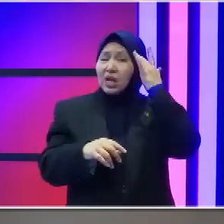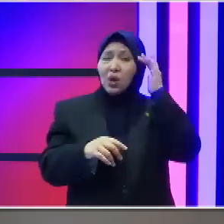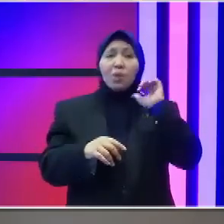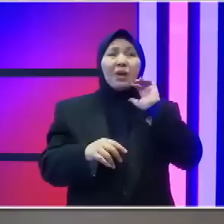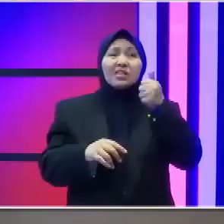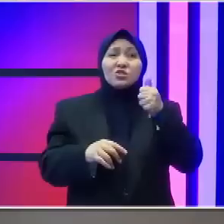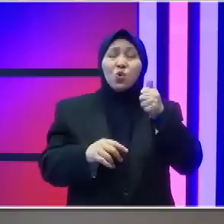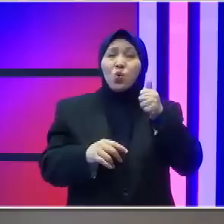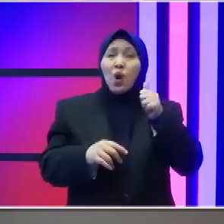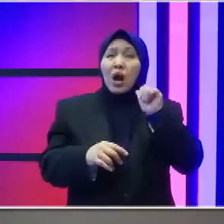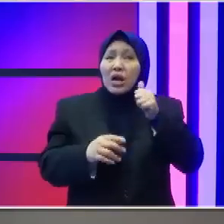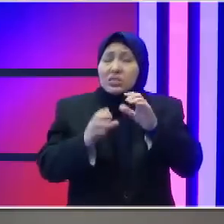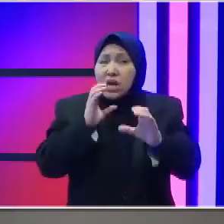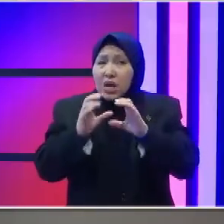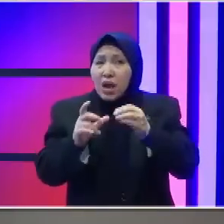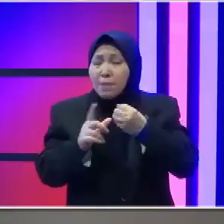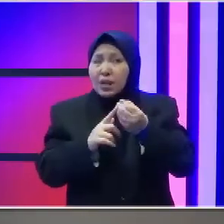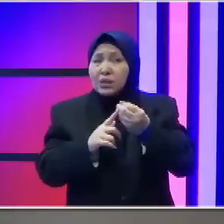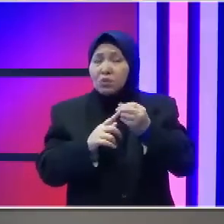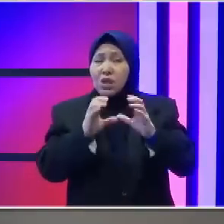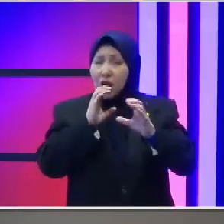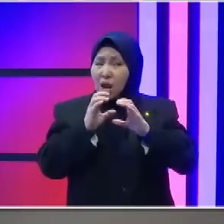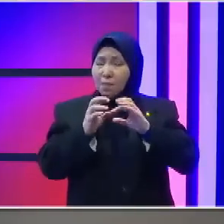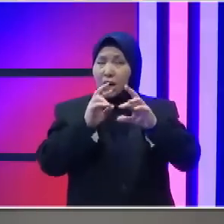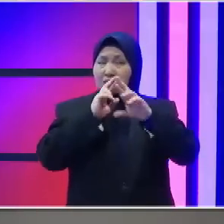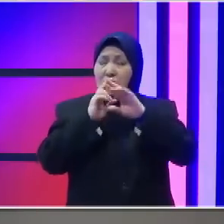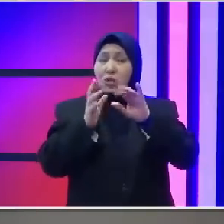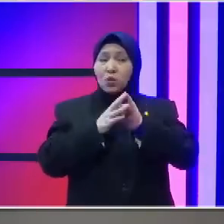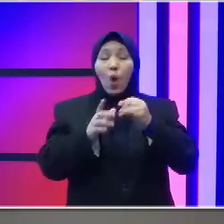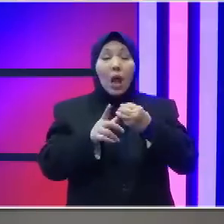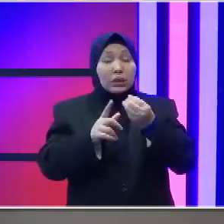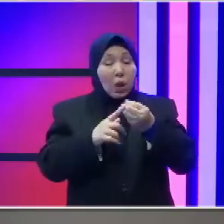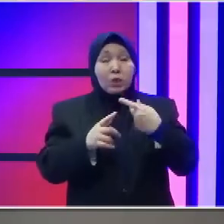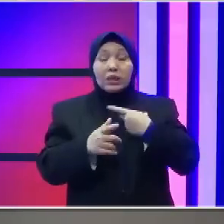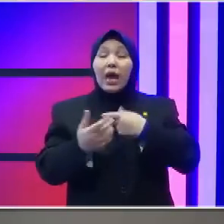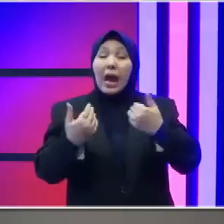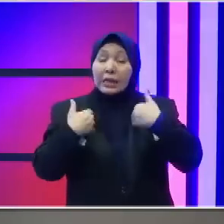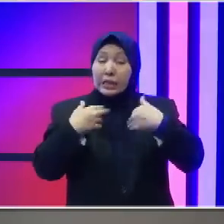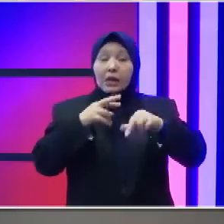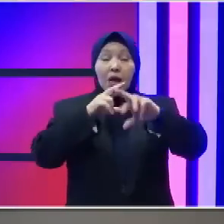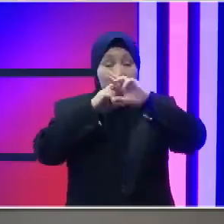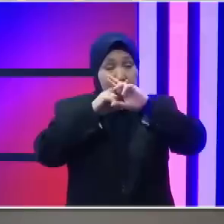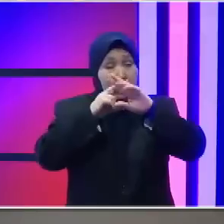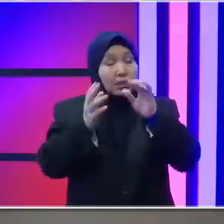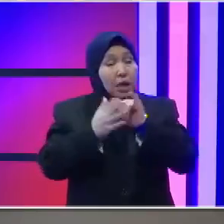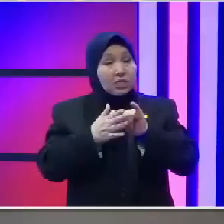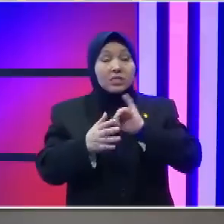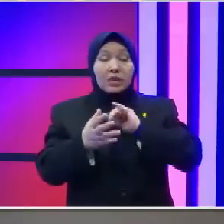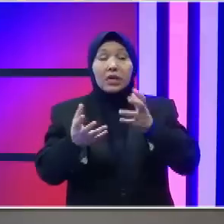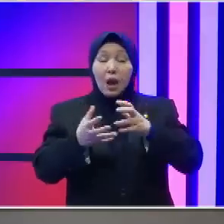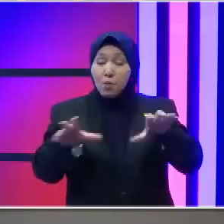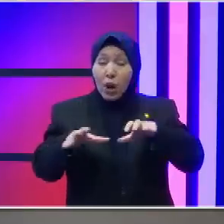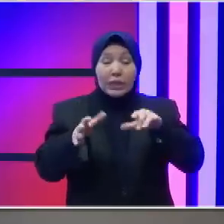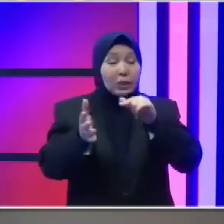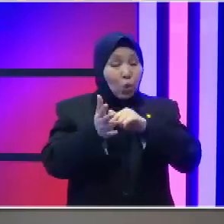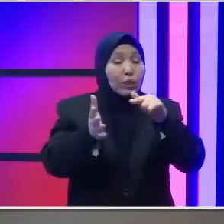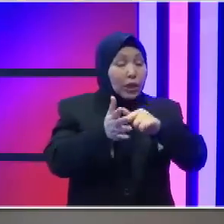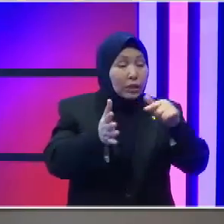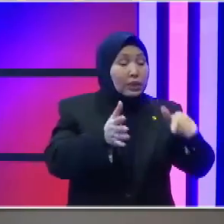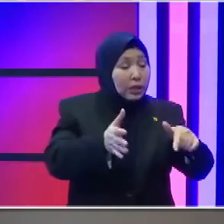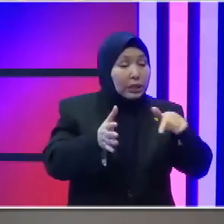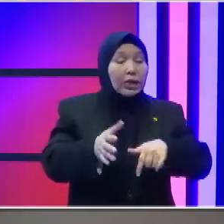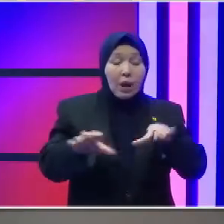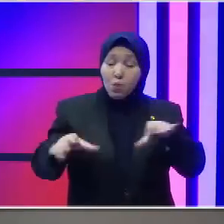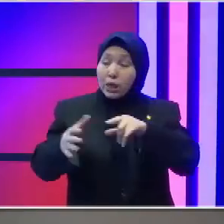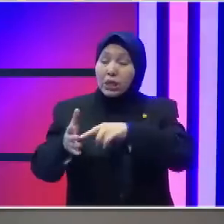besok kita akan cakap ke tak rahsia tersebut. Kan? Ataupun kita ada rahsia bahawa saya nak buat itu dan ini, tapi kita